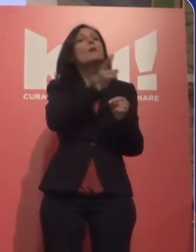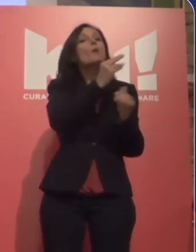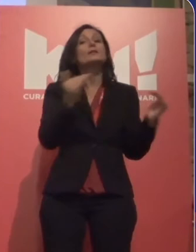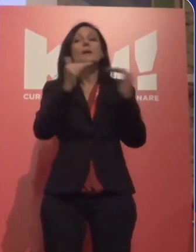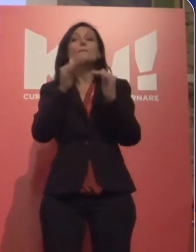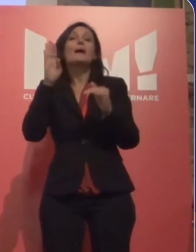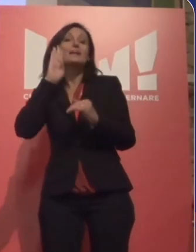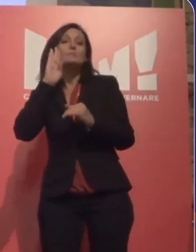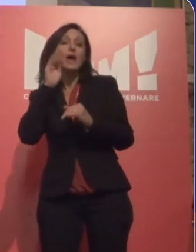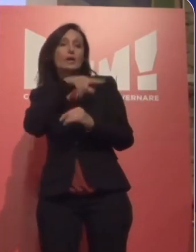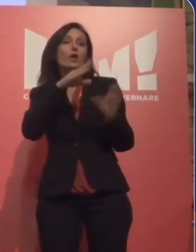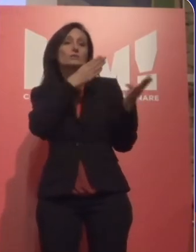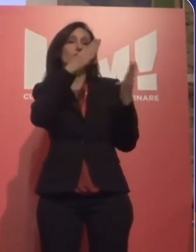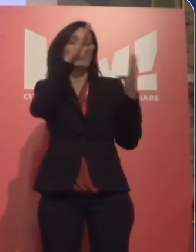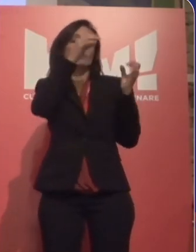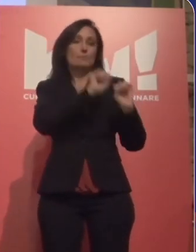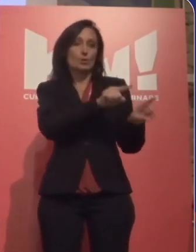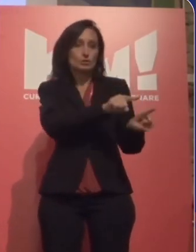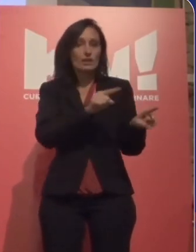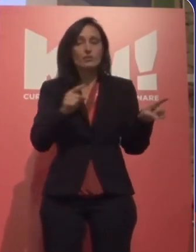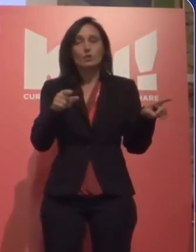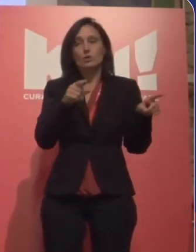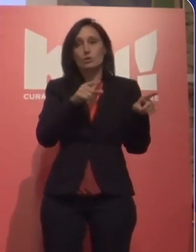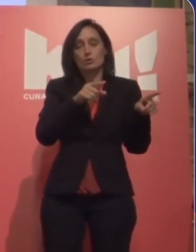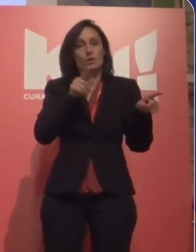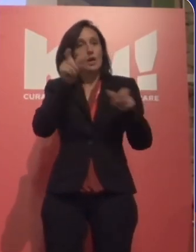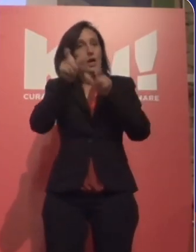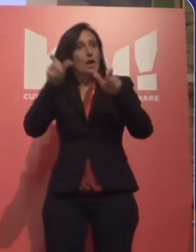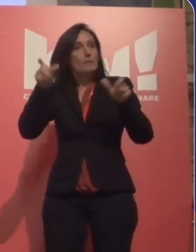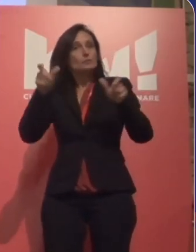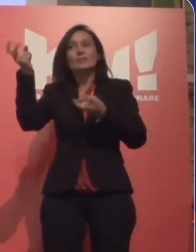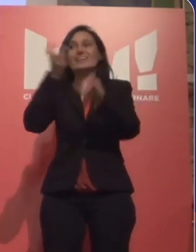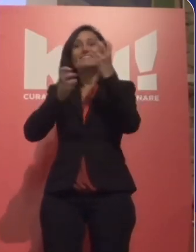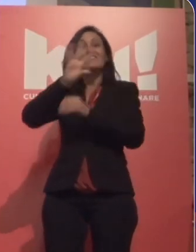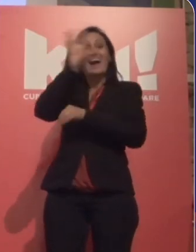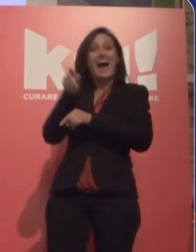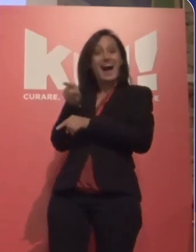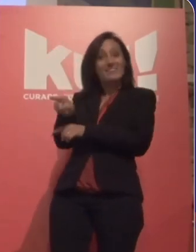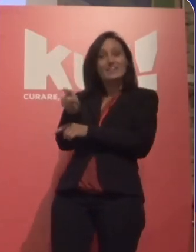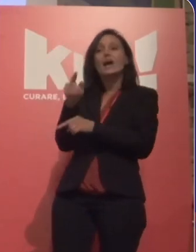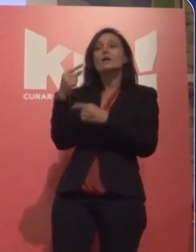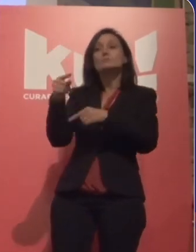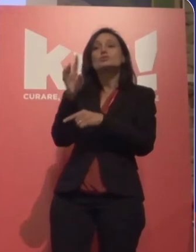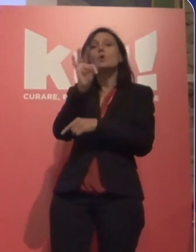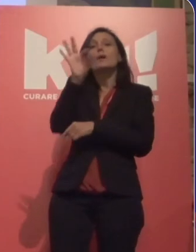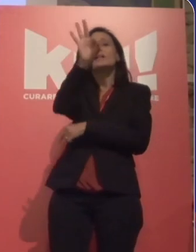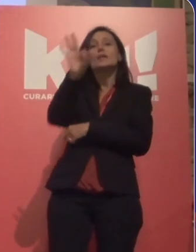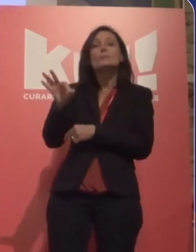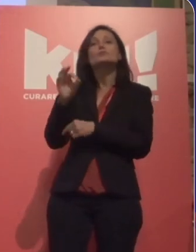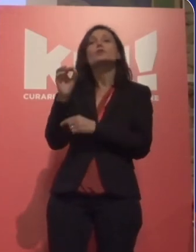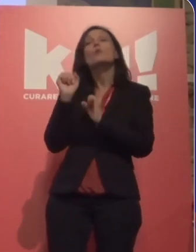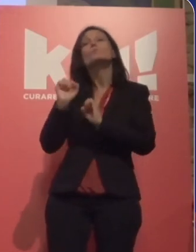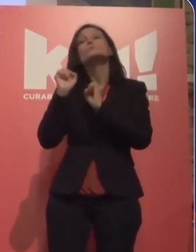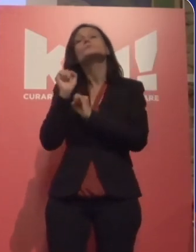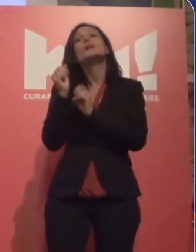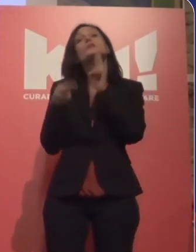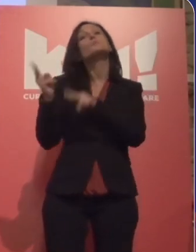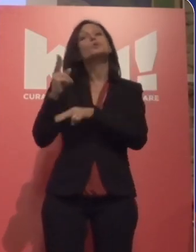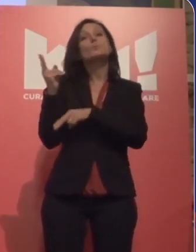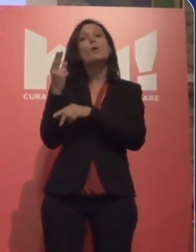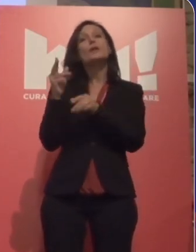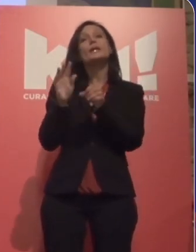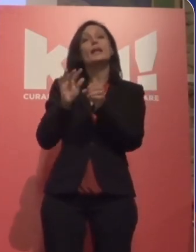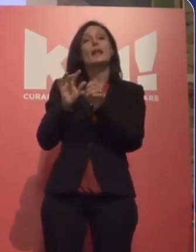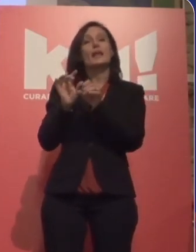brasiliani di ascendenza africana hanno avuto il 40 per cento di probabilità in più di morire di co lead 19 rispetto alla popolazione